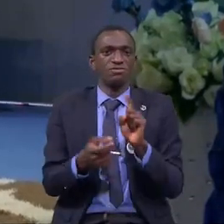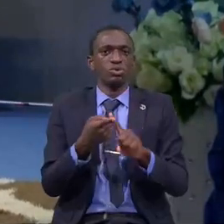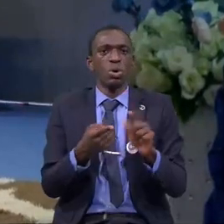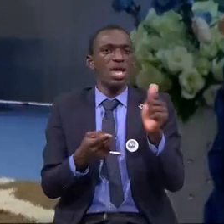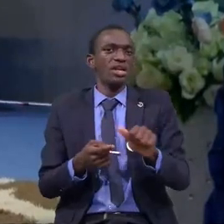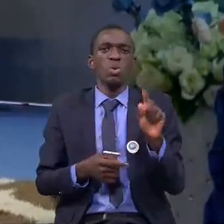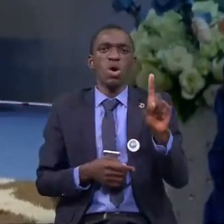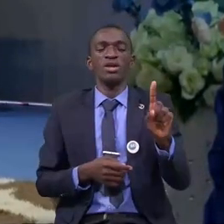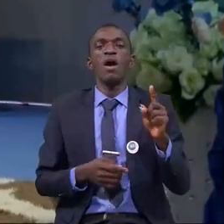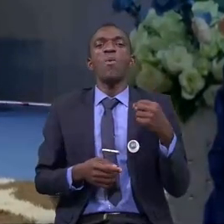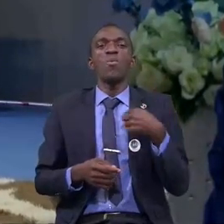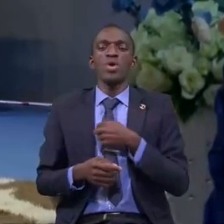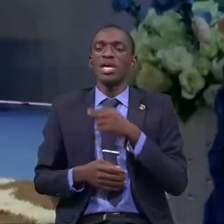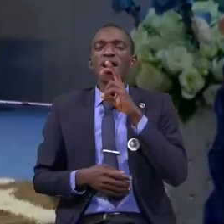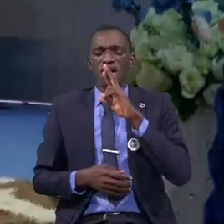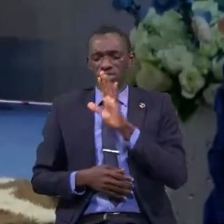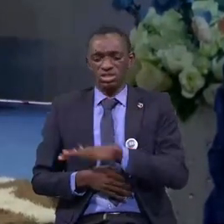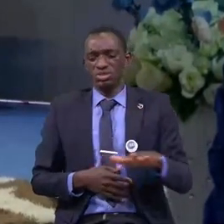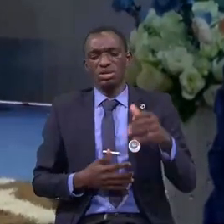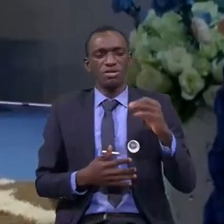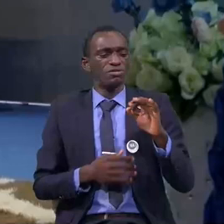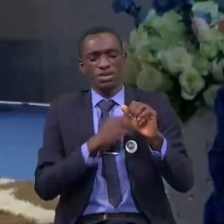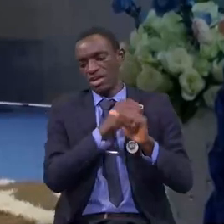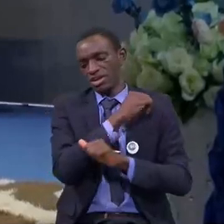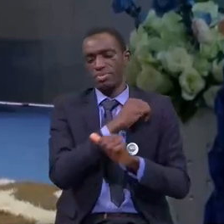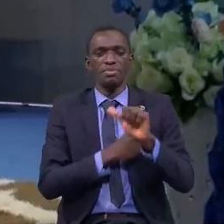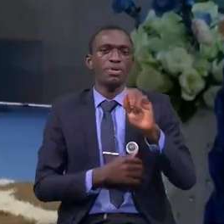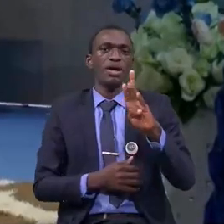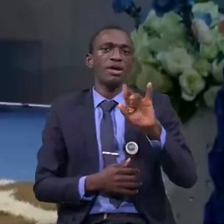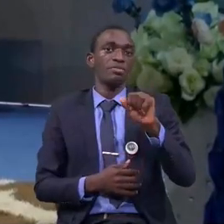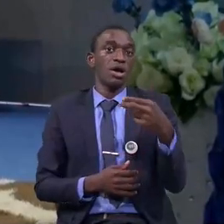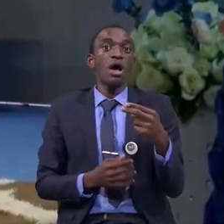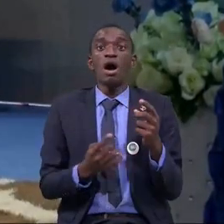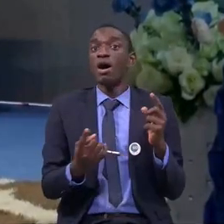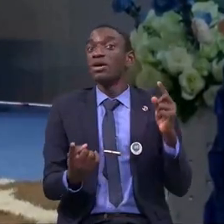personne. Nous sommes les enfants d'Abraham.